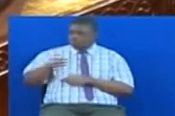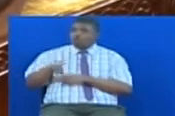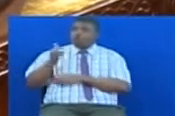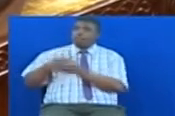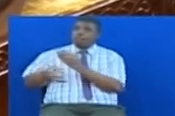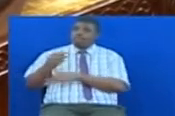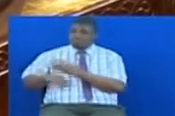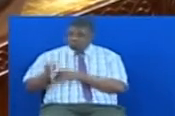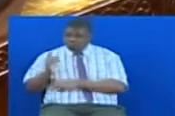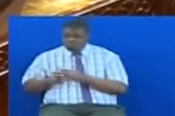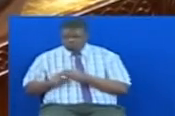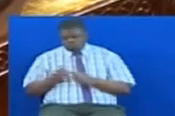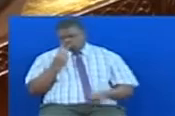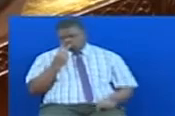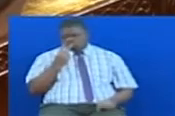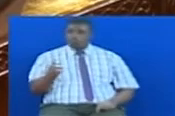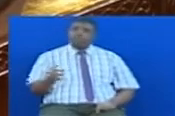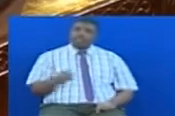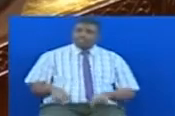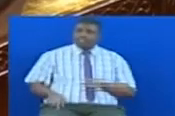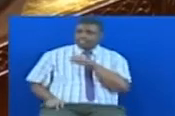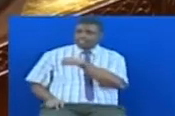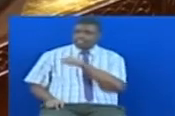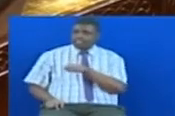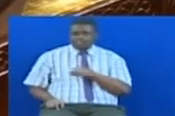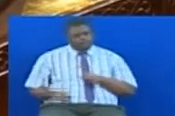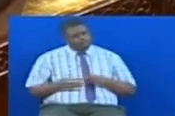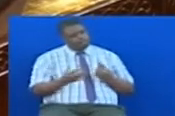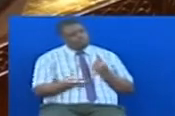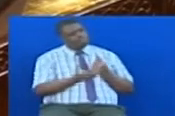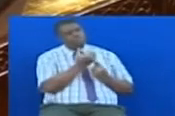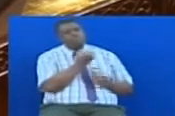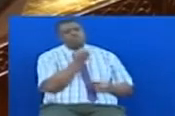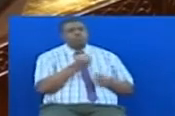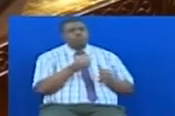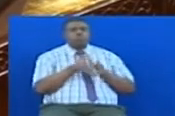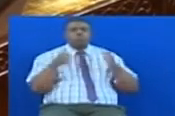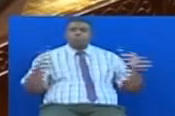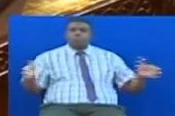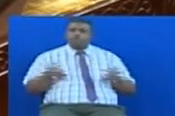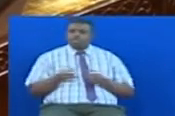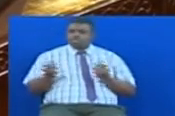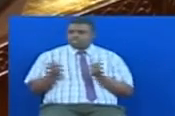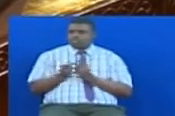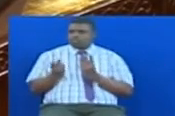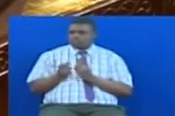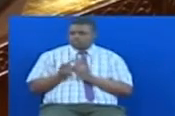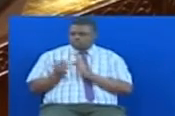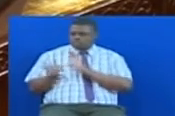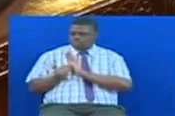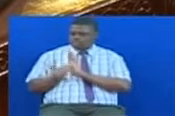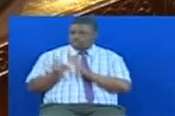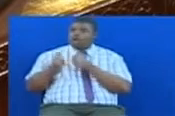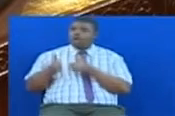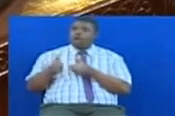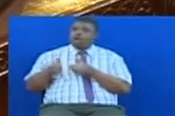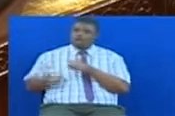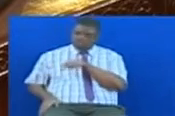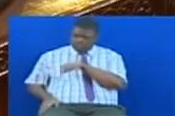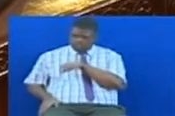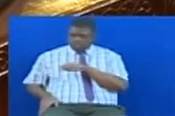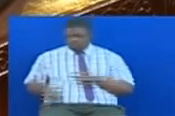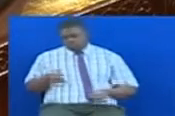tunaona kabisa kwamba eneo hili limekuwa na mafanikio makubwa sambamba na matarajio ya sheria. Mheshimiwa naibu spika, ikumbuke